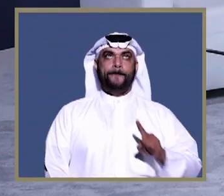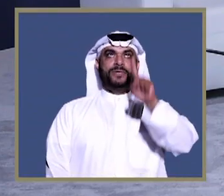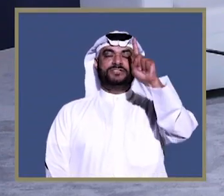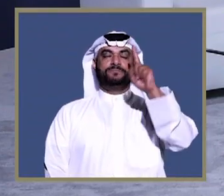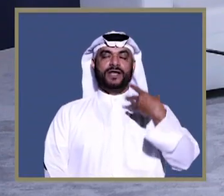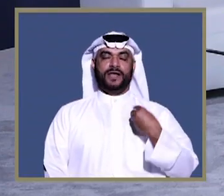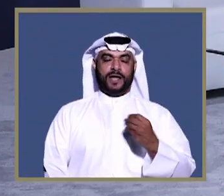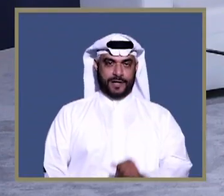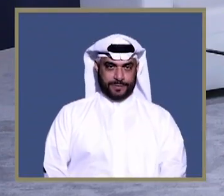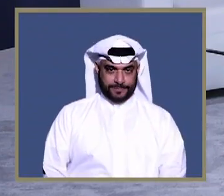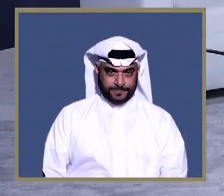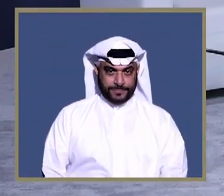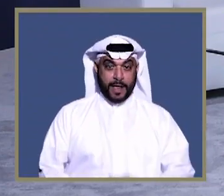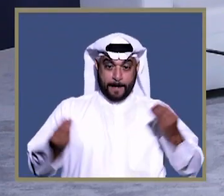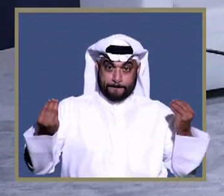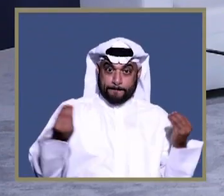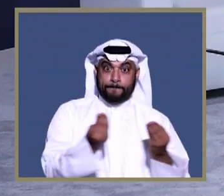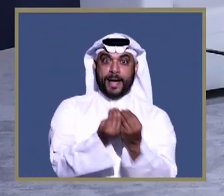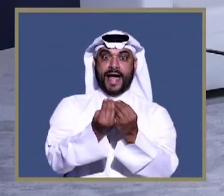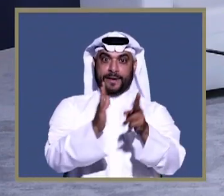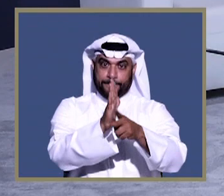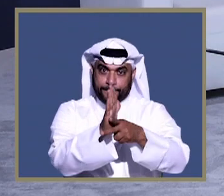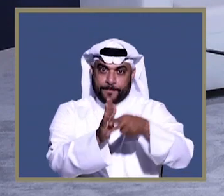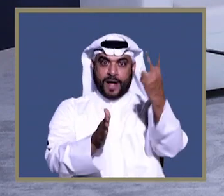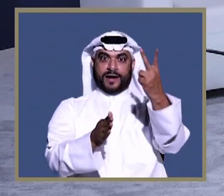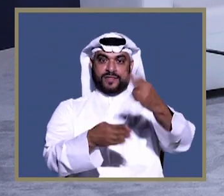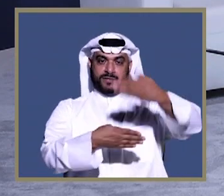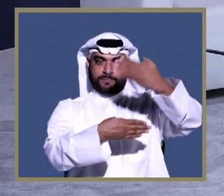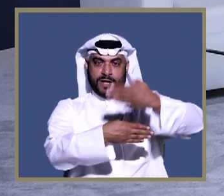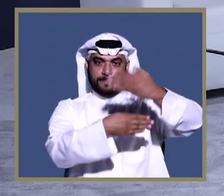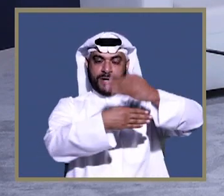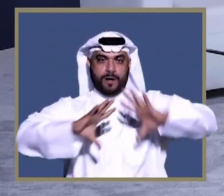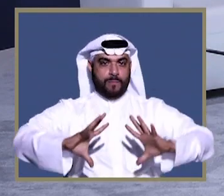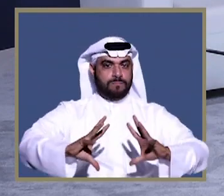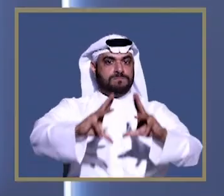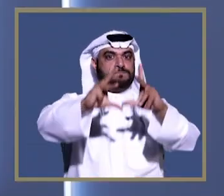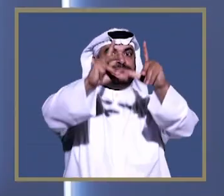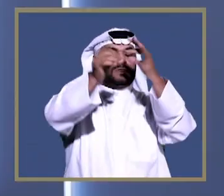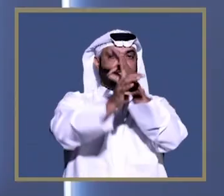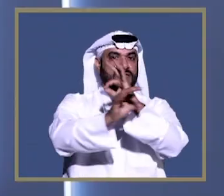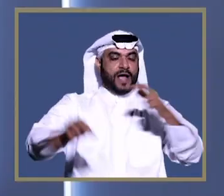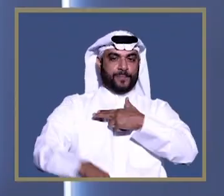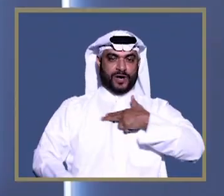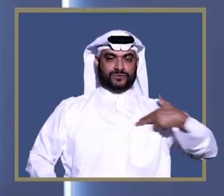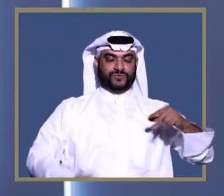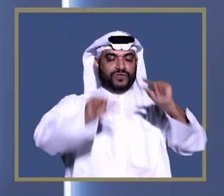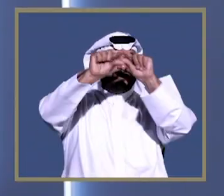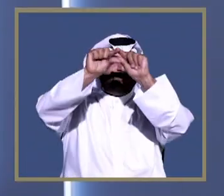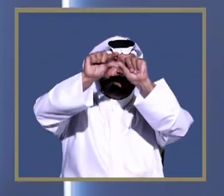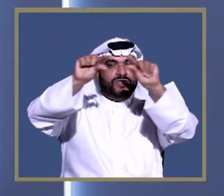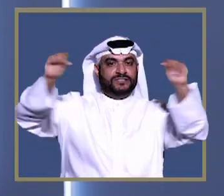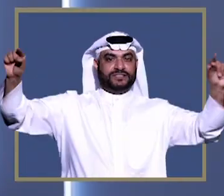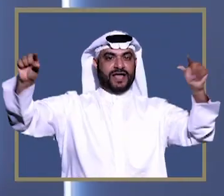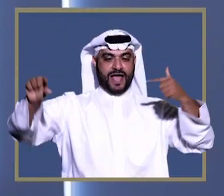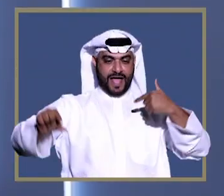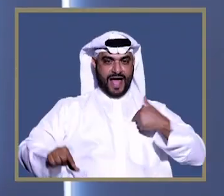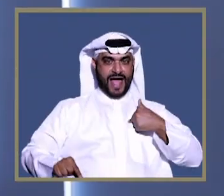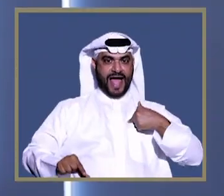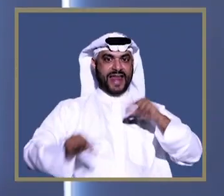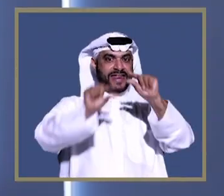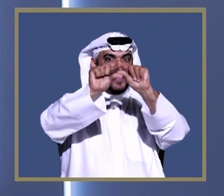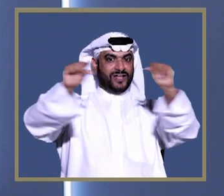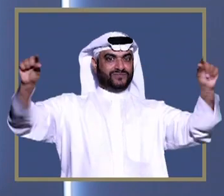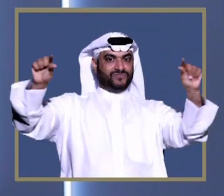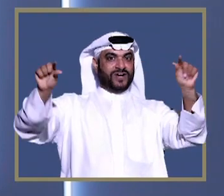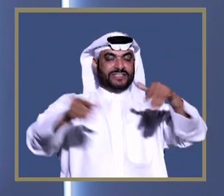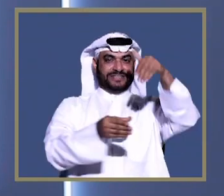بسم الله، معا نعيد البناء ونستعيد السيادة. بهذا الشعار الذي رفعته